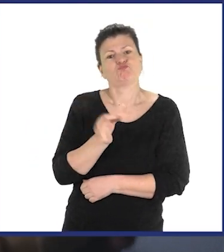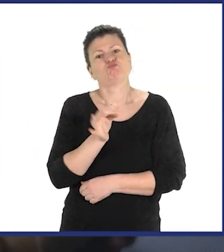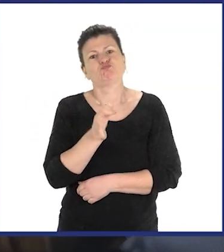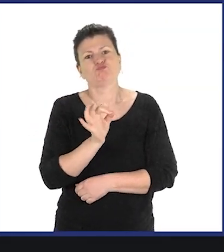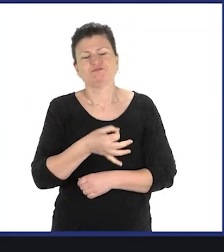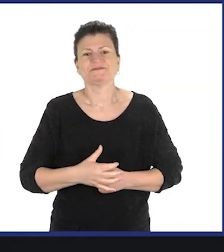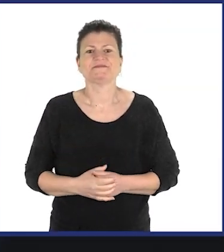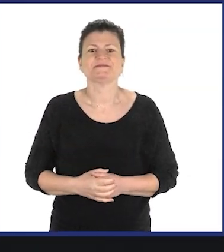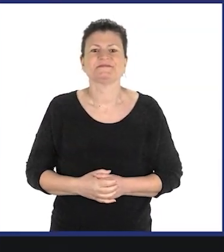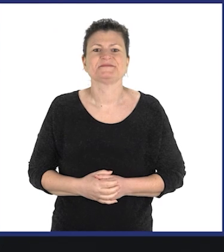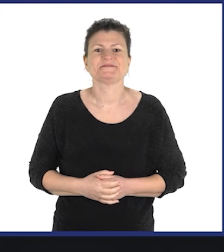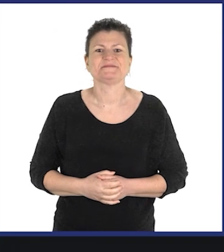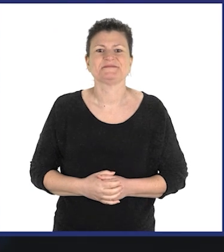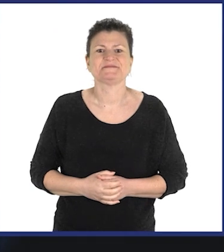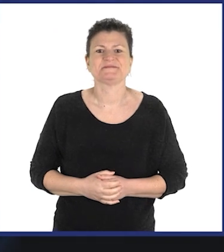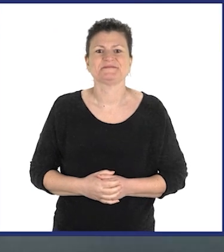Oui.